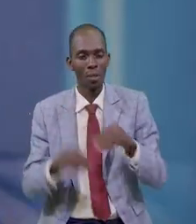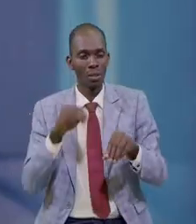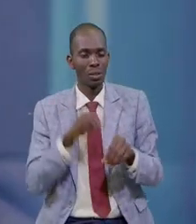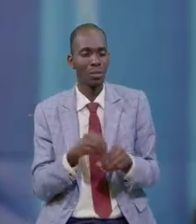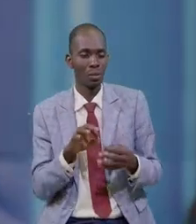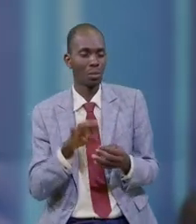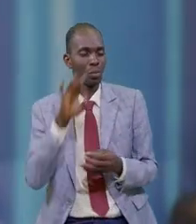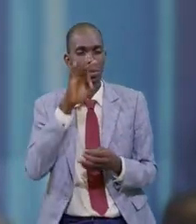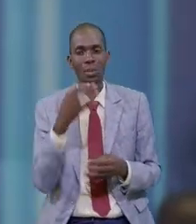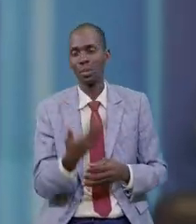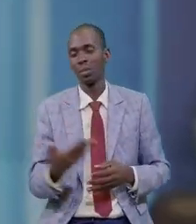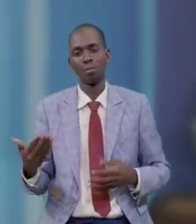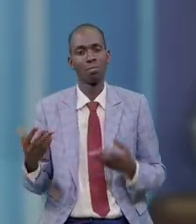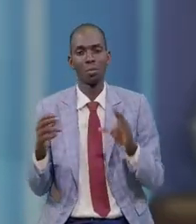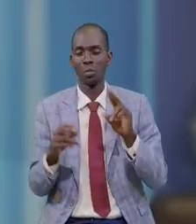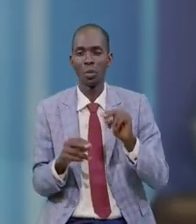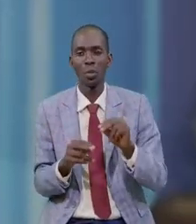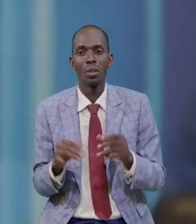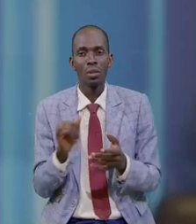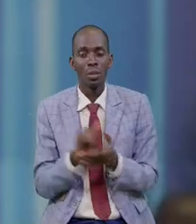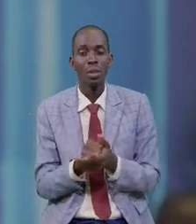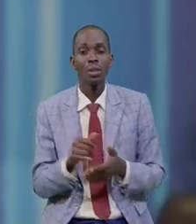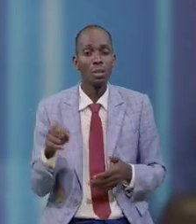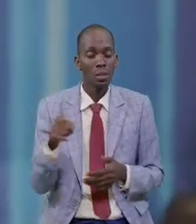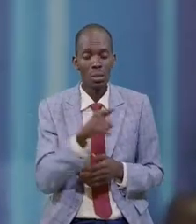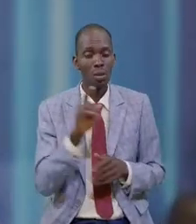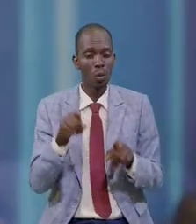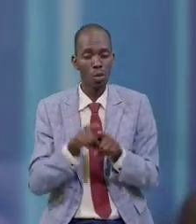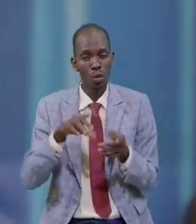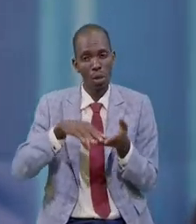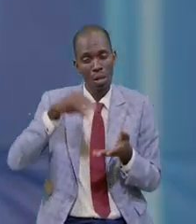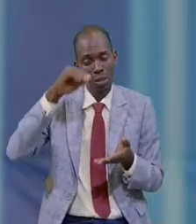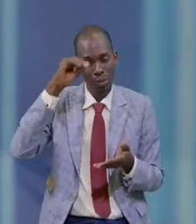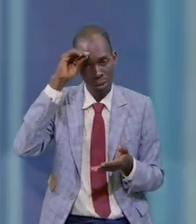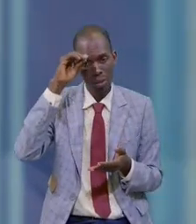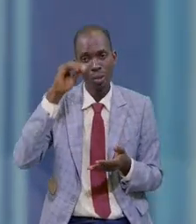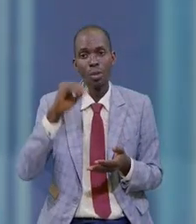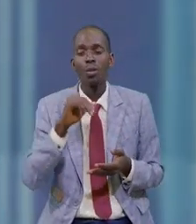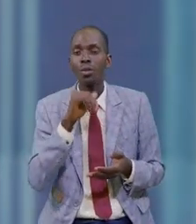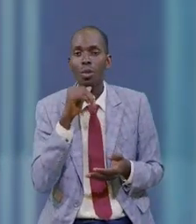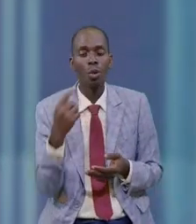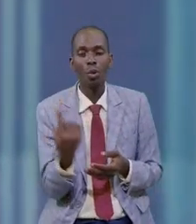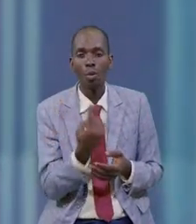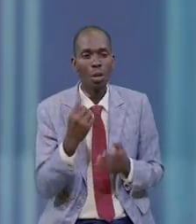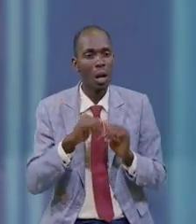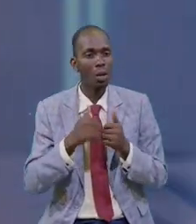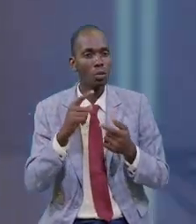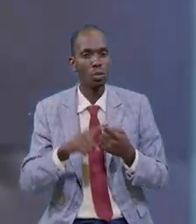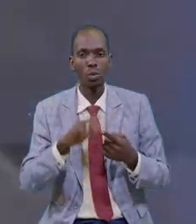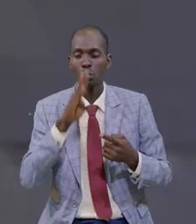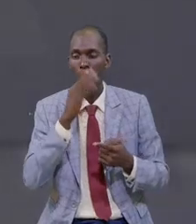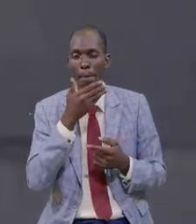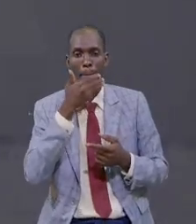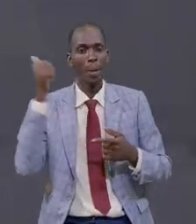caractère d'une âme est santifieré qui va tenir et qui ne va pas tomber dans la corruption de